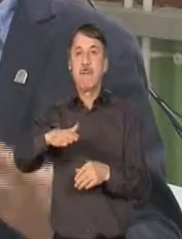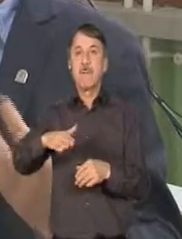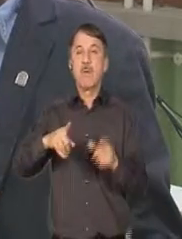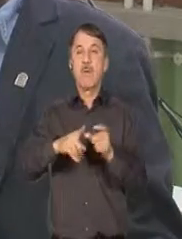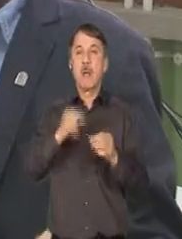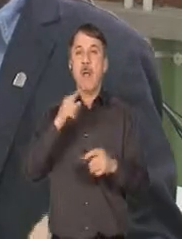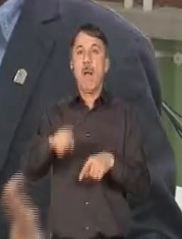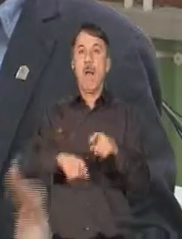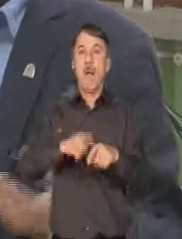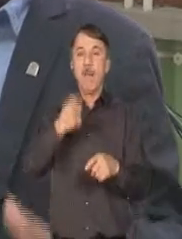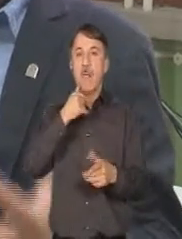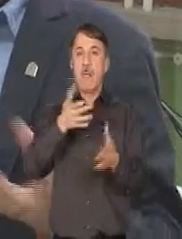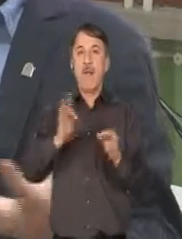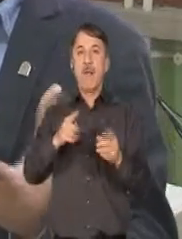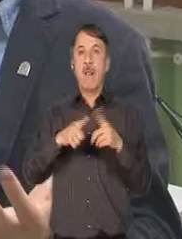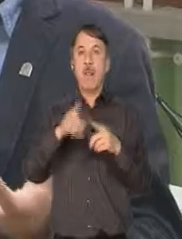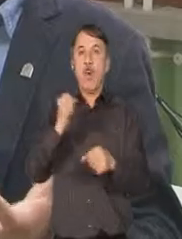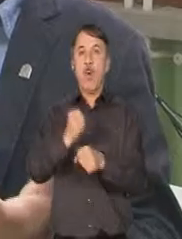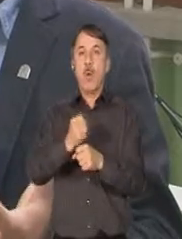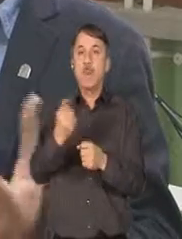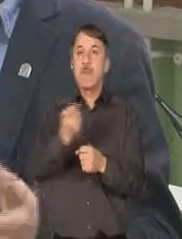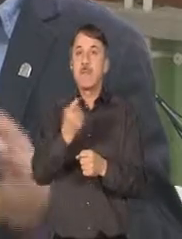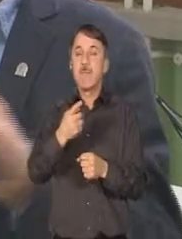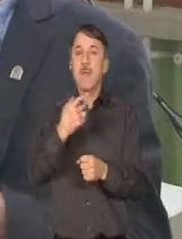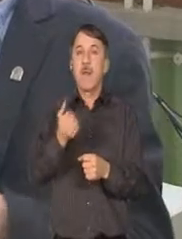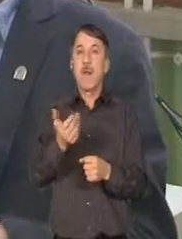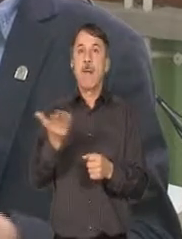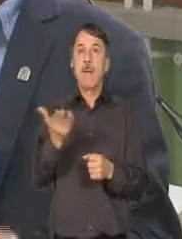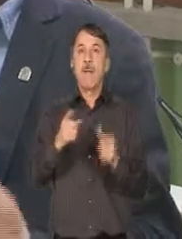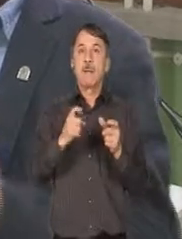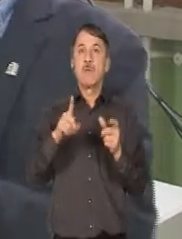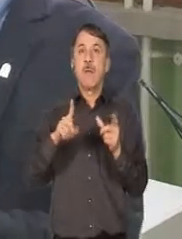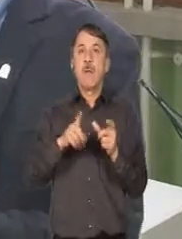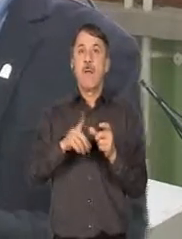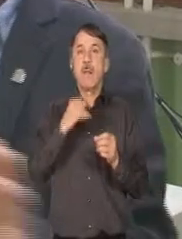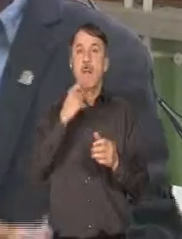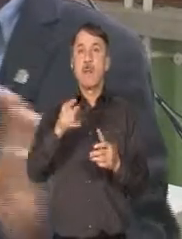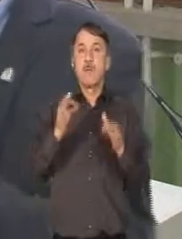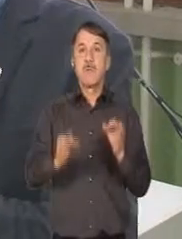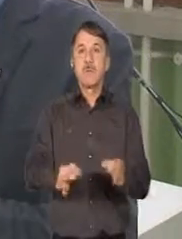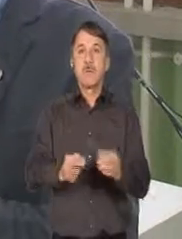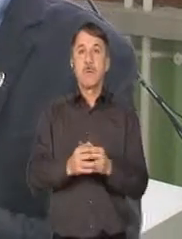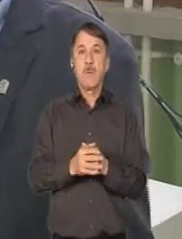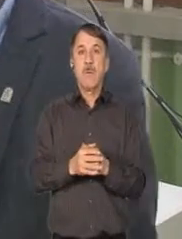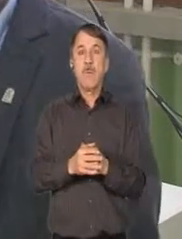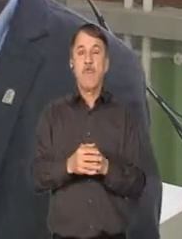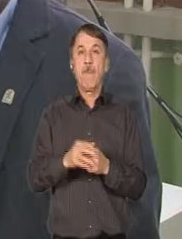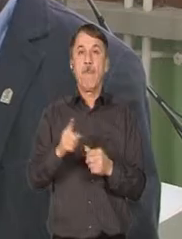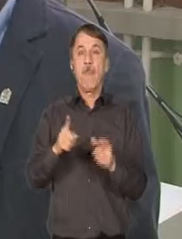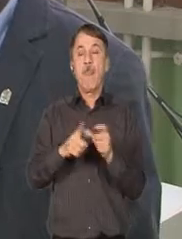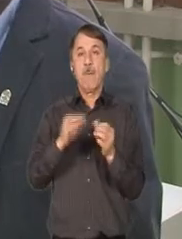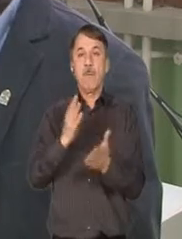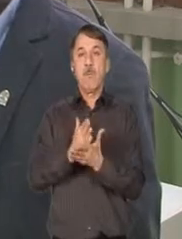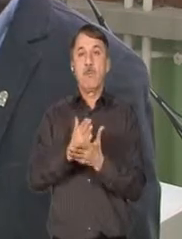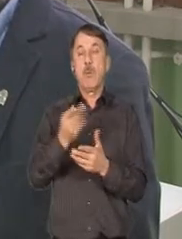vibraciona, odnosno rotaciona kretanja, i efekat tog zagrijavanja je dosta brz dok je sama hrana izložena